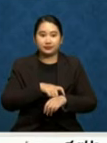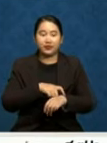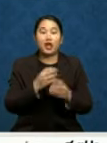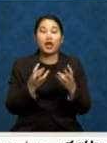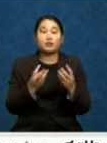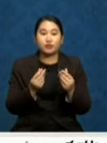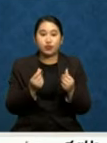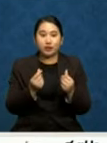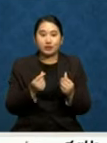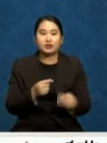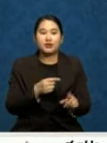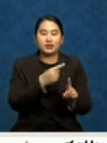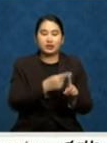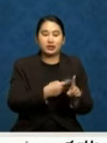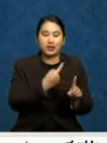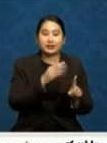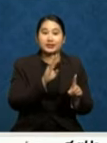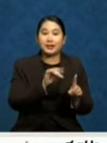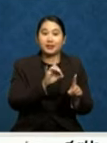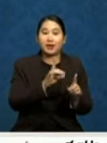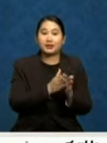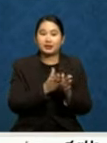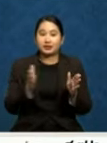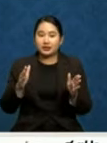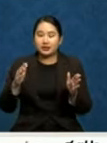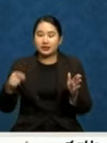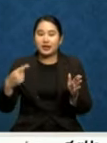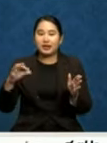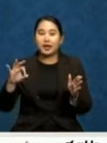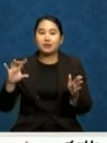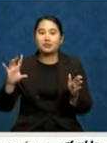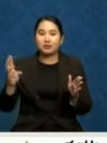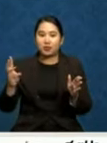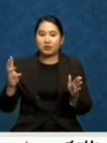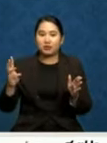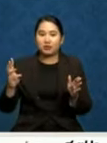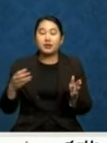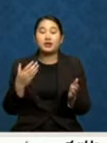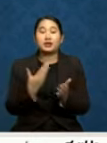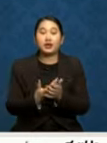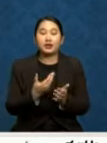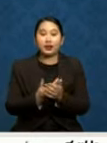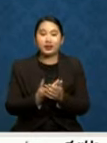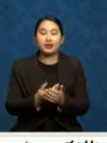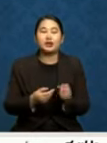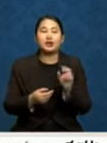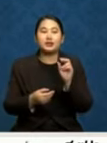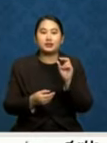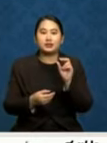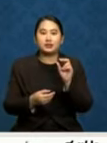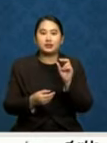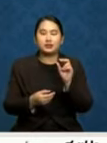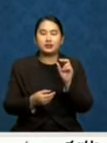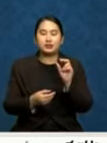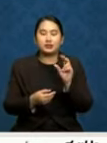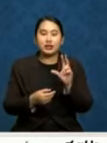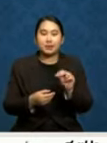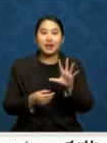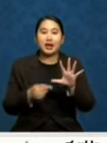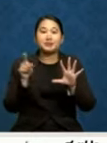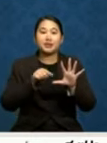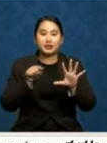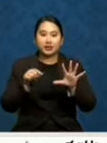งินทุนเลี้ยงชีพตั้งแต่48เดือนแต่ไม่ถึง96เดือนให้ได้รับเงินทุนเลี้ยงชีพร้อยละ35ของเงินประจำตำแหน่งเดือนสุดท้